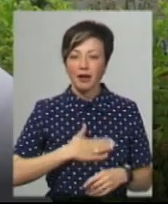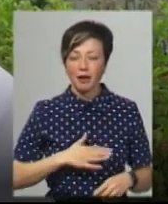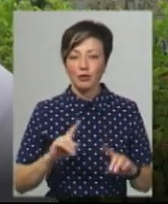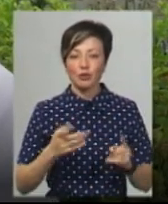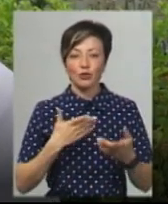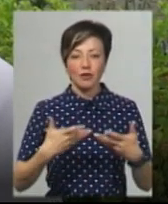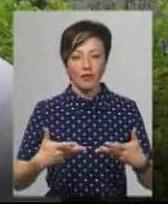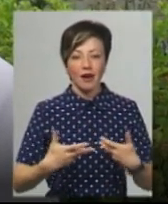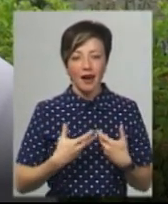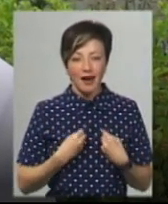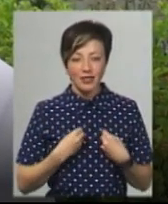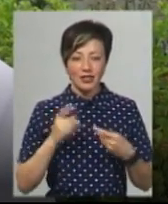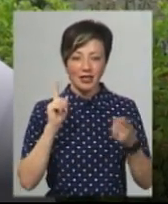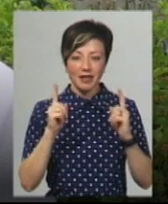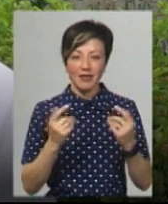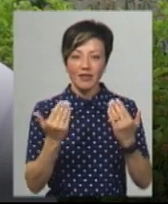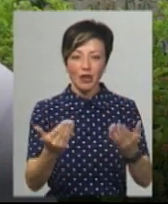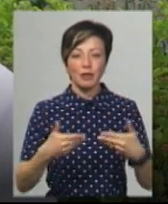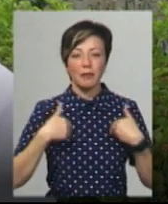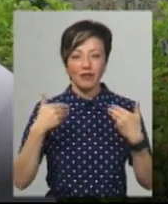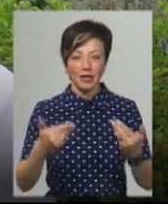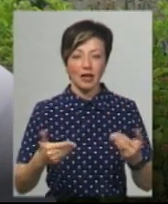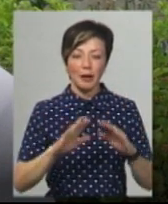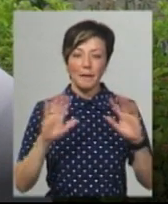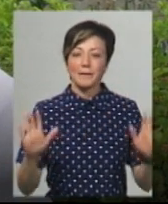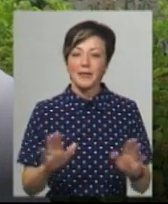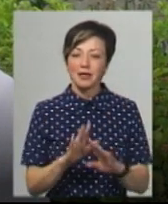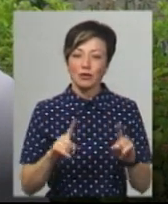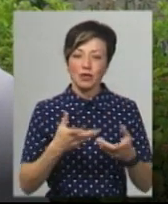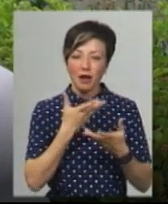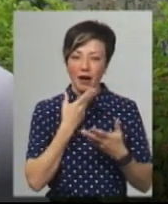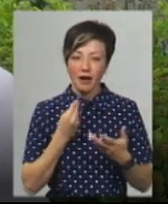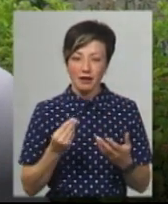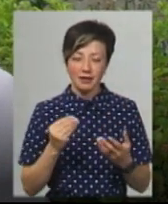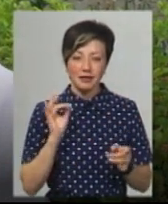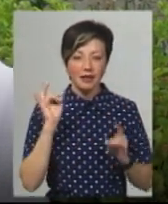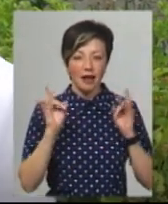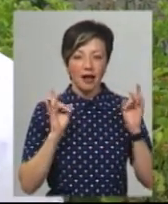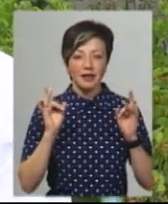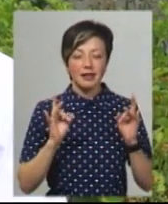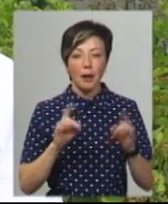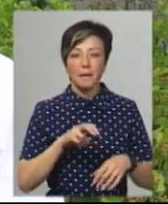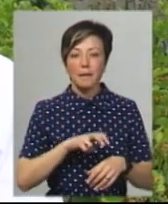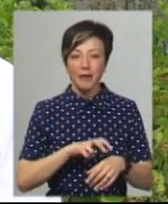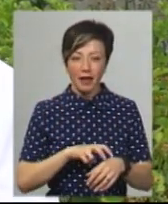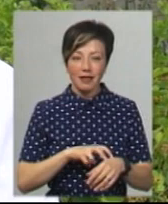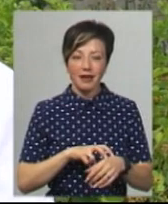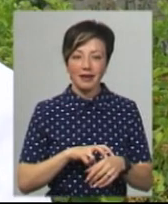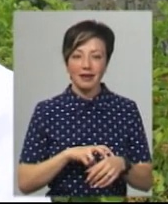ми вражені вашим привітанням. Пісня дуже гарно складена. Якраз, що медики